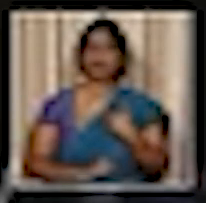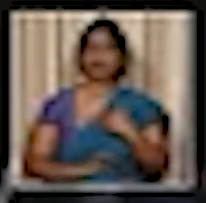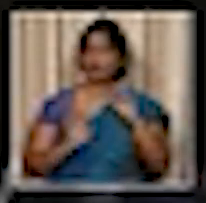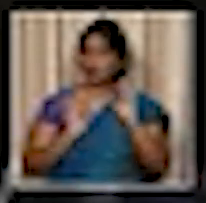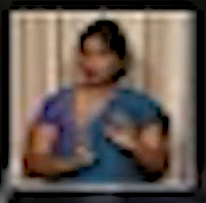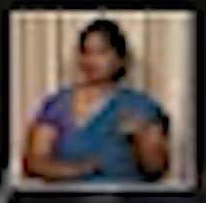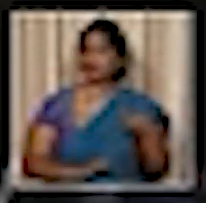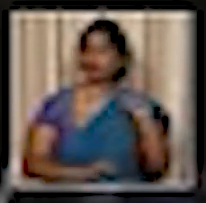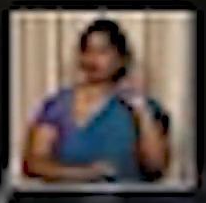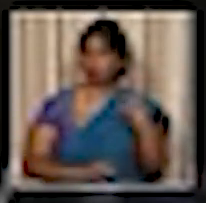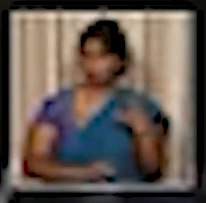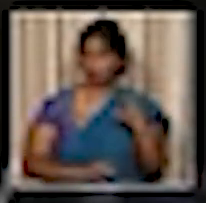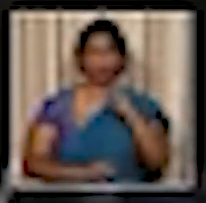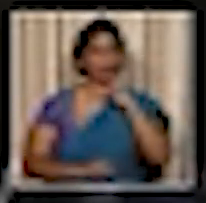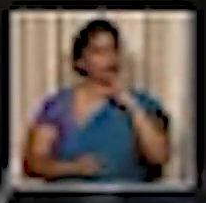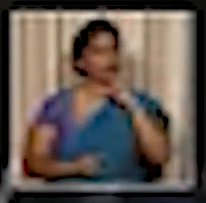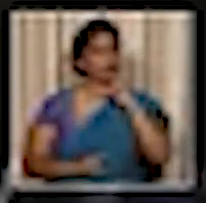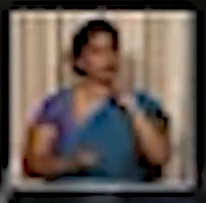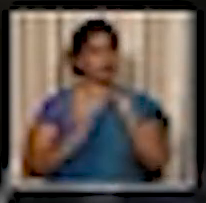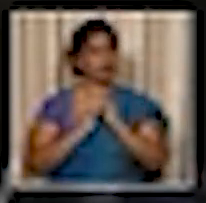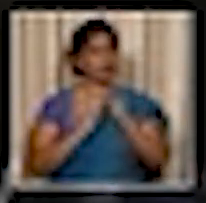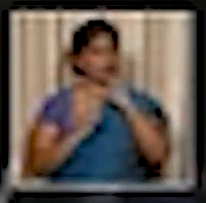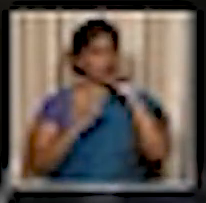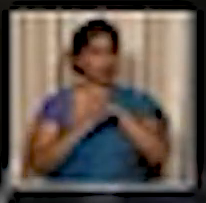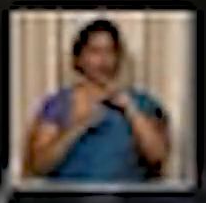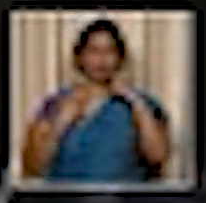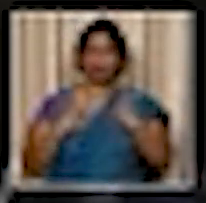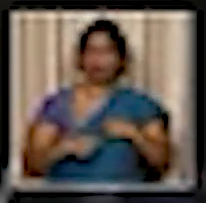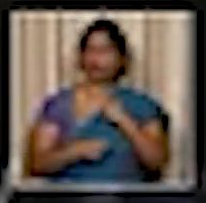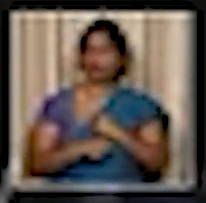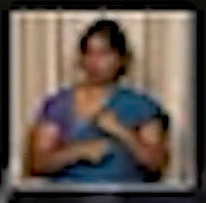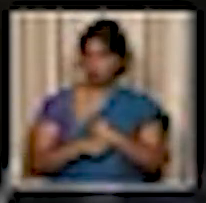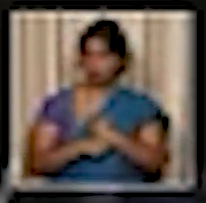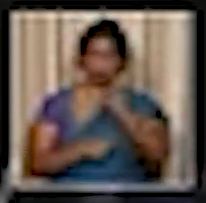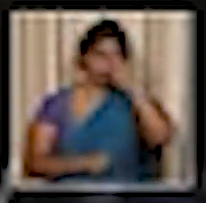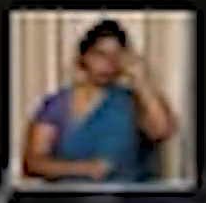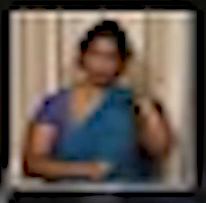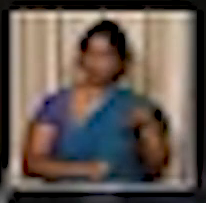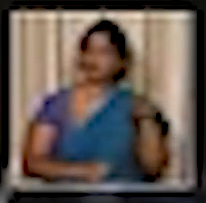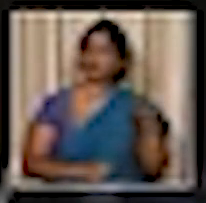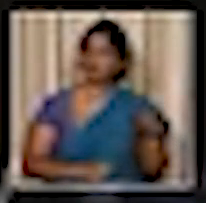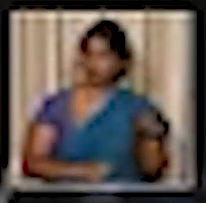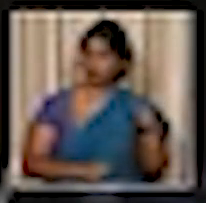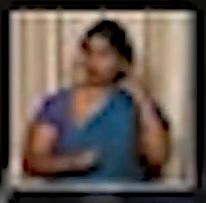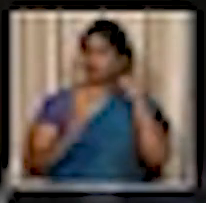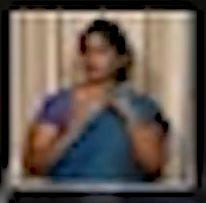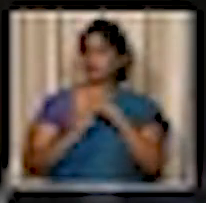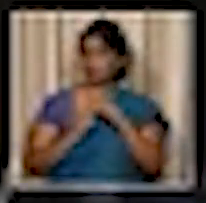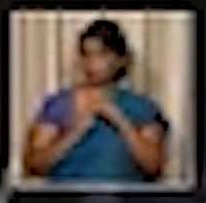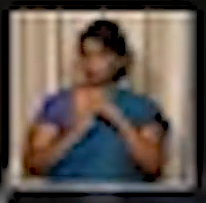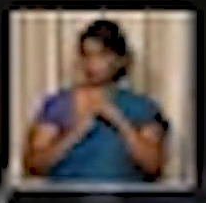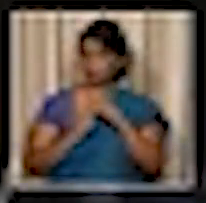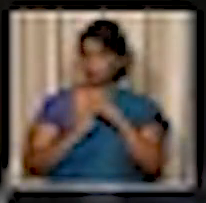නමුත් කොළඹ අධිකරණයේ සේවය කරන නීතිඥ ගුණරත්න වන්නිනායක මහතා ඒ පිළිබඳව